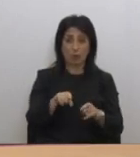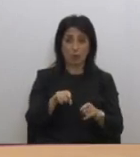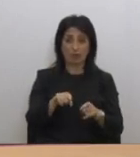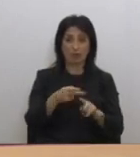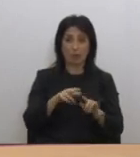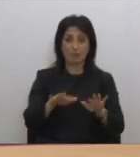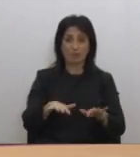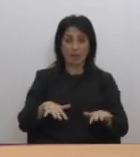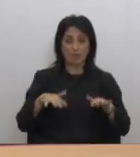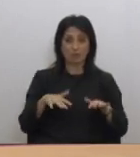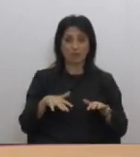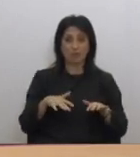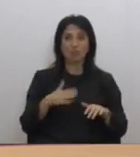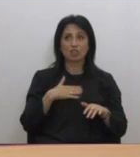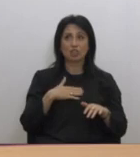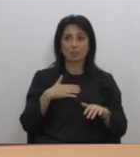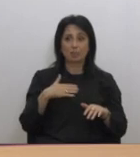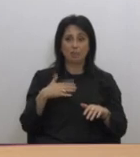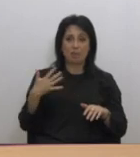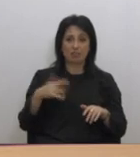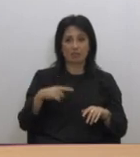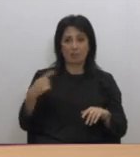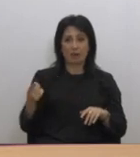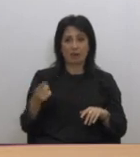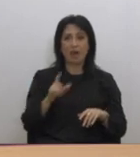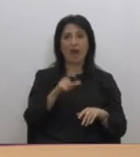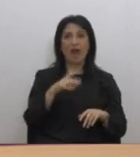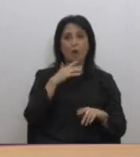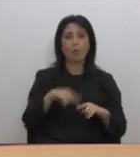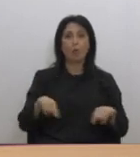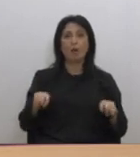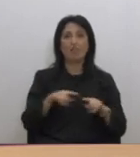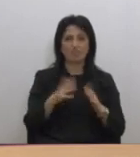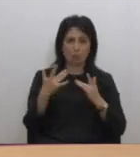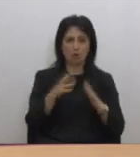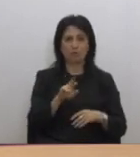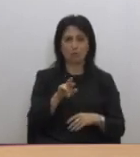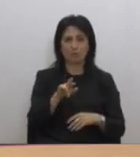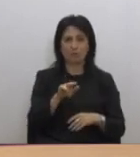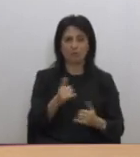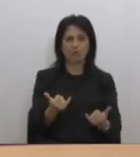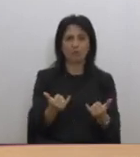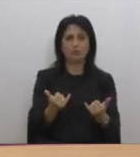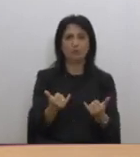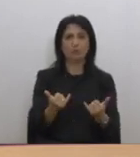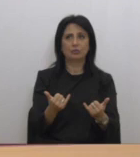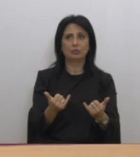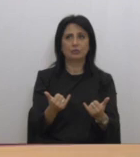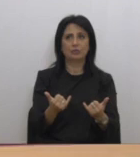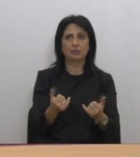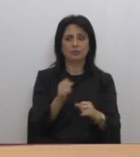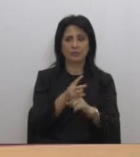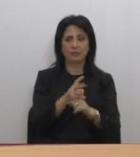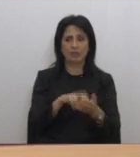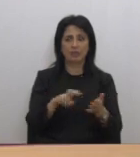ამ დარბაზში, ჩემგან მარჯვენა მხარეს, ხალხის უმრავლესობა მოითხოვდა დაუყოვნებლივ